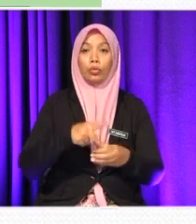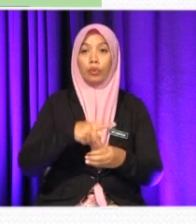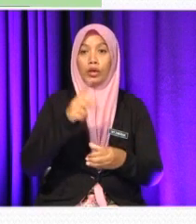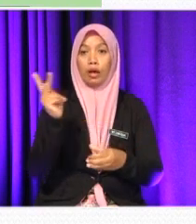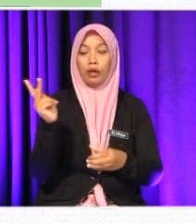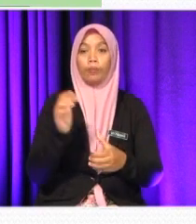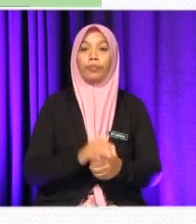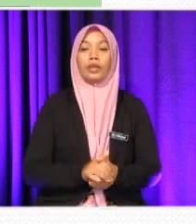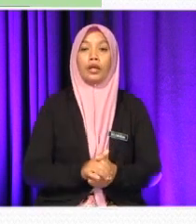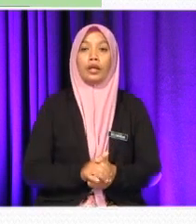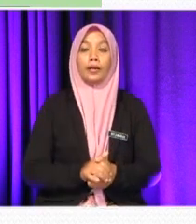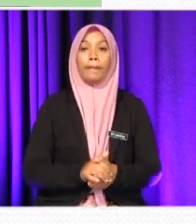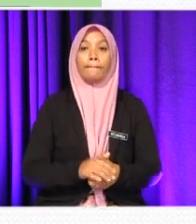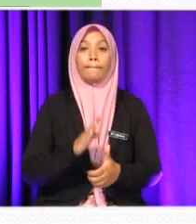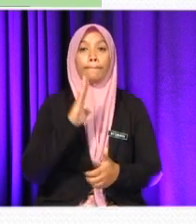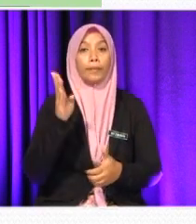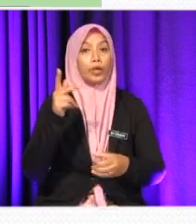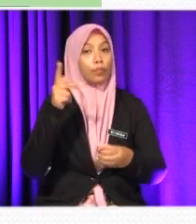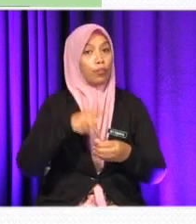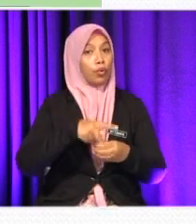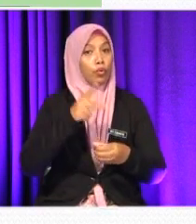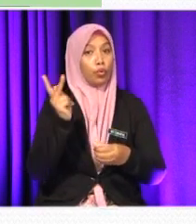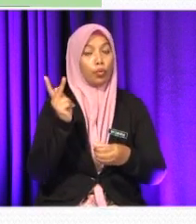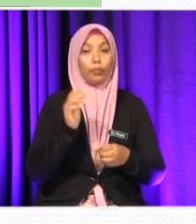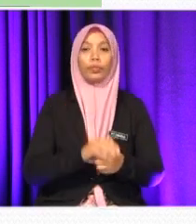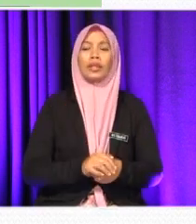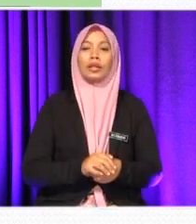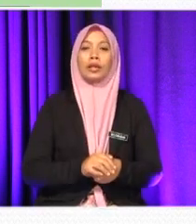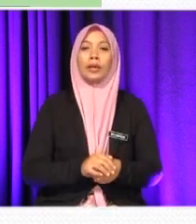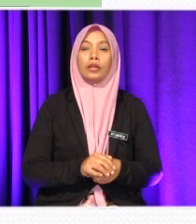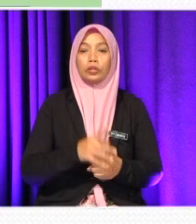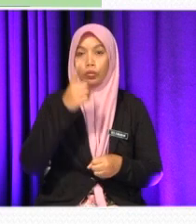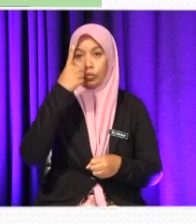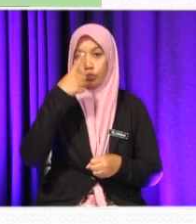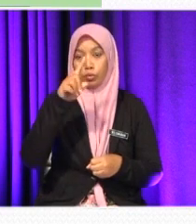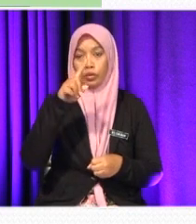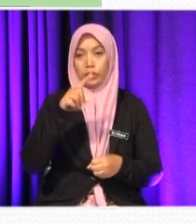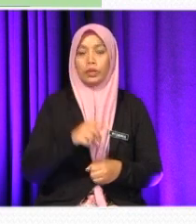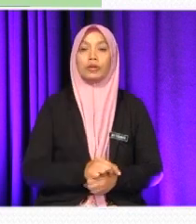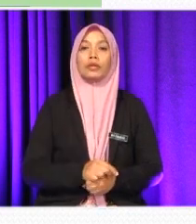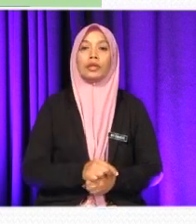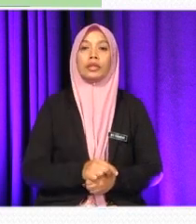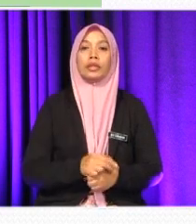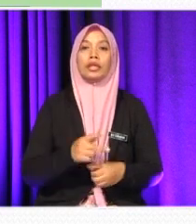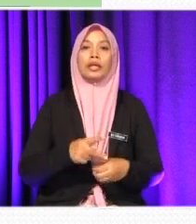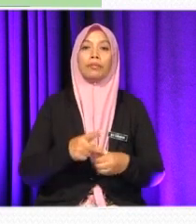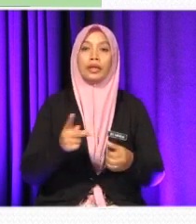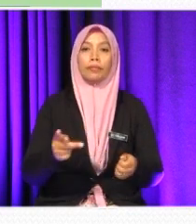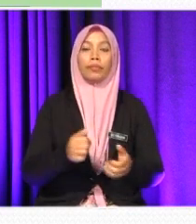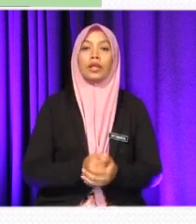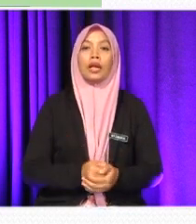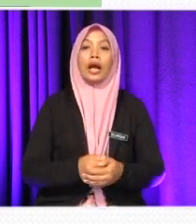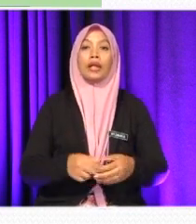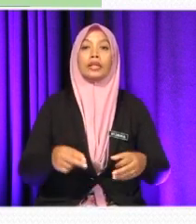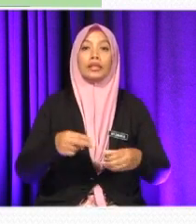ini lebih kepada produk, adapun operasi ini kepada perkhidmatan. Jadi pengeluaran berfungsi menghasilkan produk